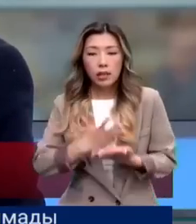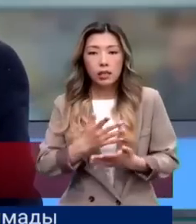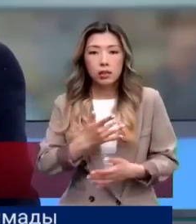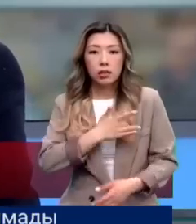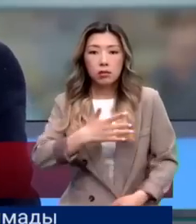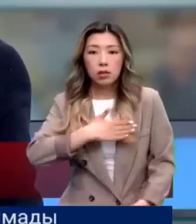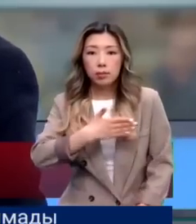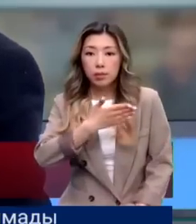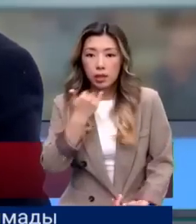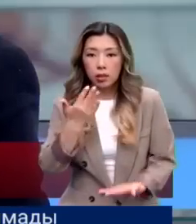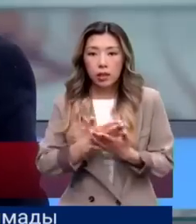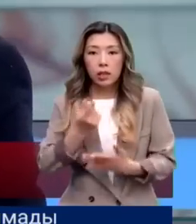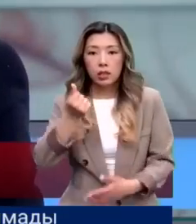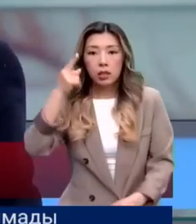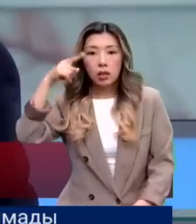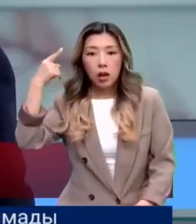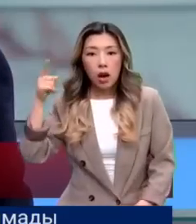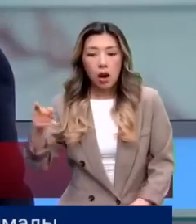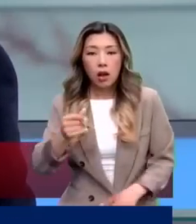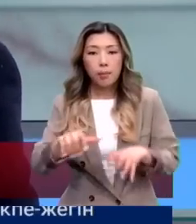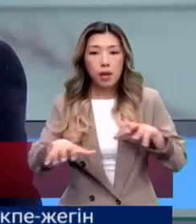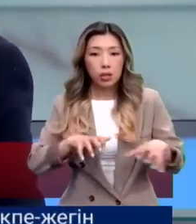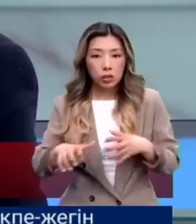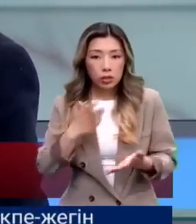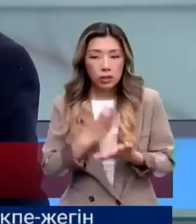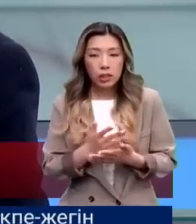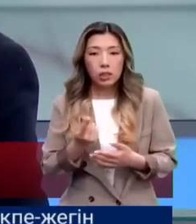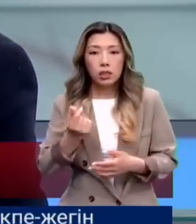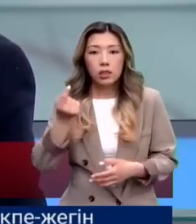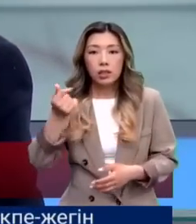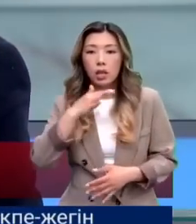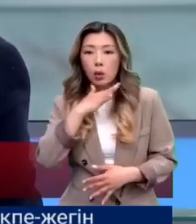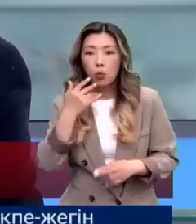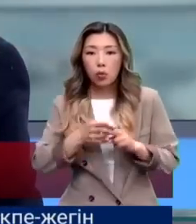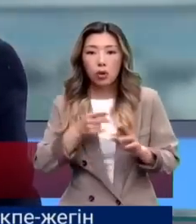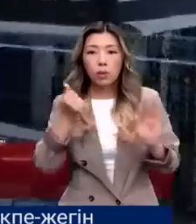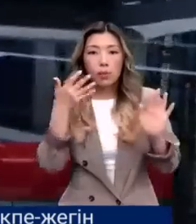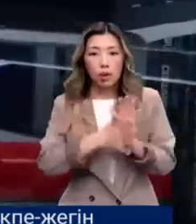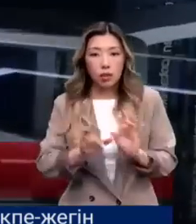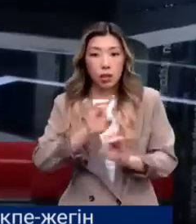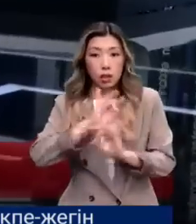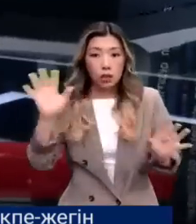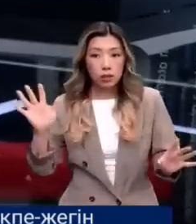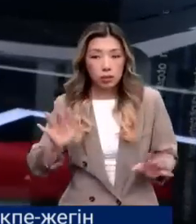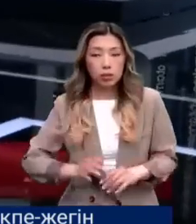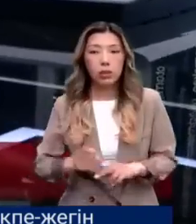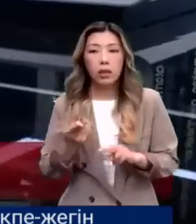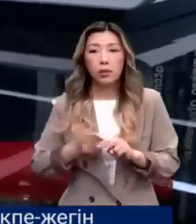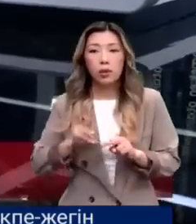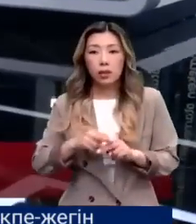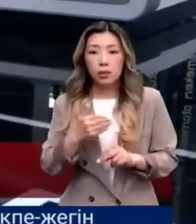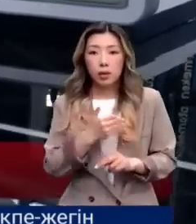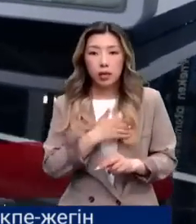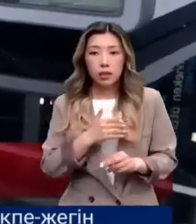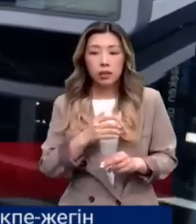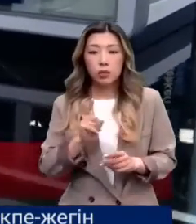суммы хищений и нецелевого использования государственных средств. Также есть замечательный рычаг, воздействия